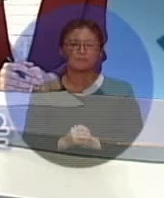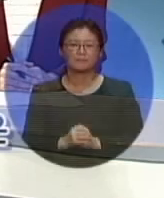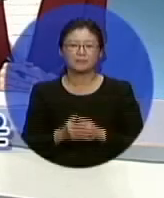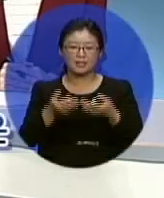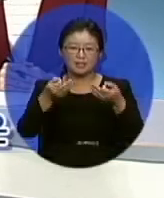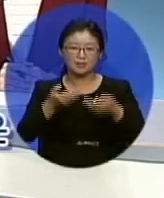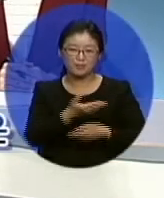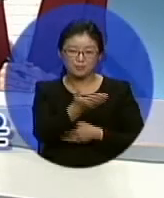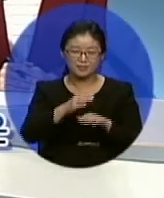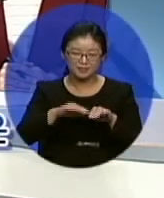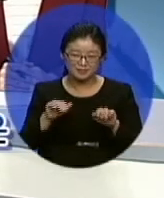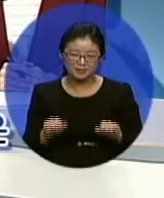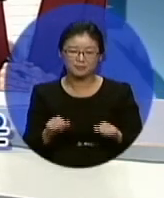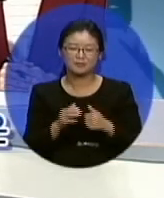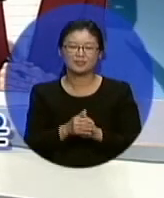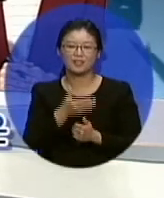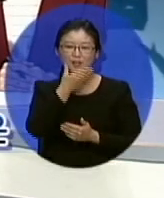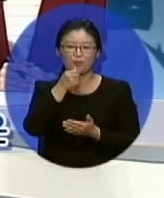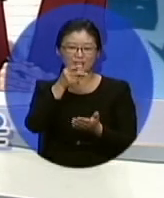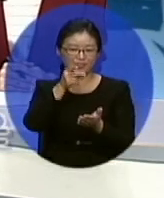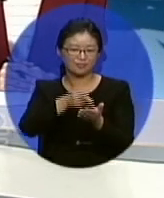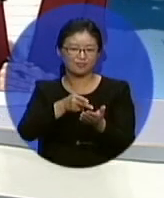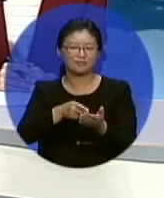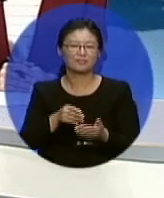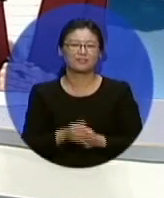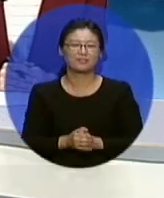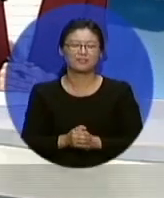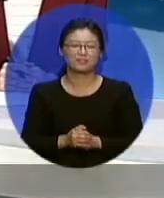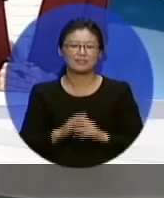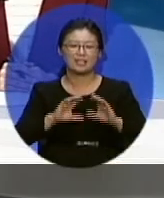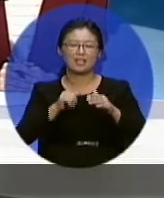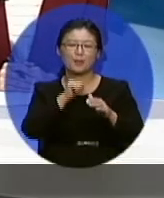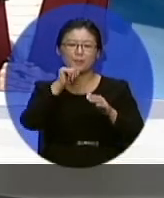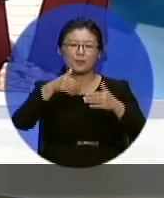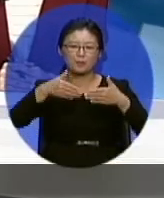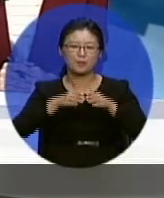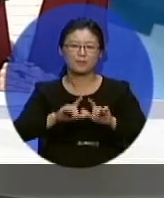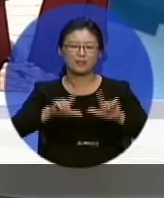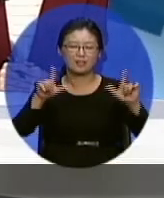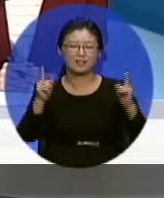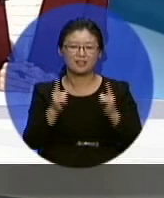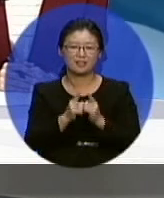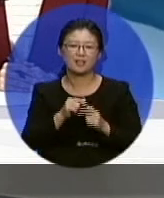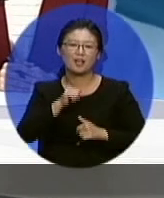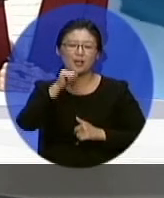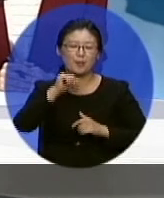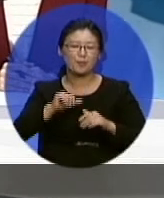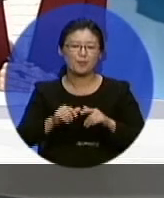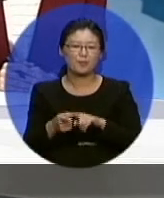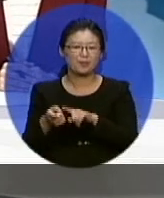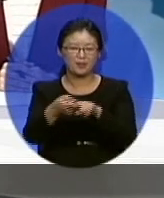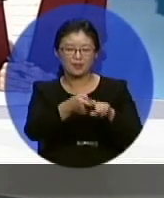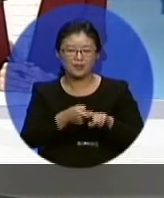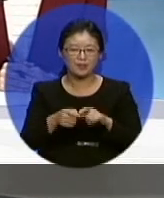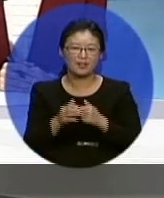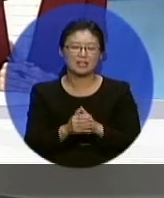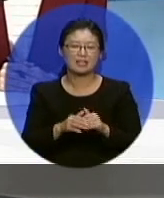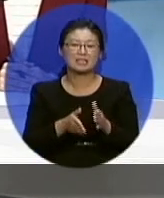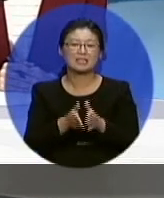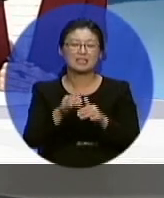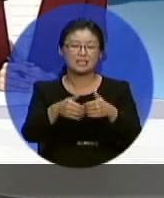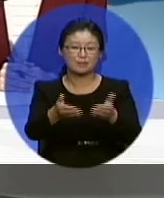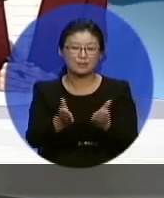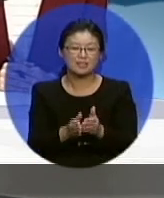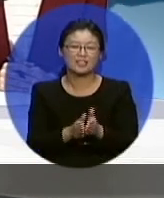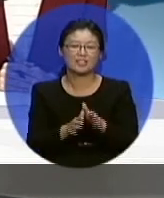시청자 여러분 안녕하십니까? 복지TV 뉴스입니다. 세계 빈곤 철폐의 날을 맞아 빈곤사회연대 등 시민단체들이 서울 시내를